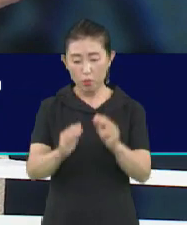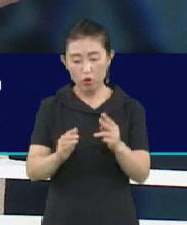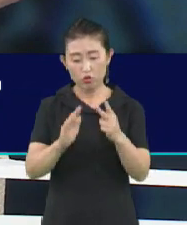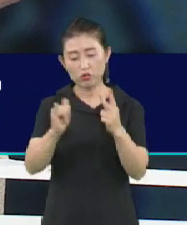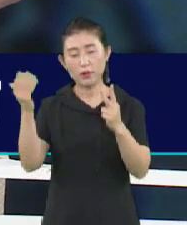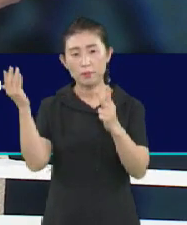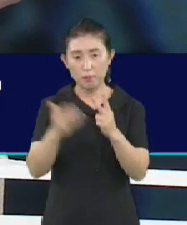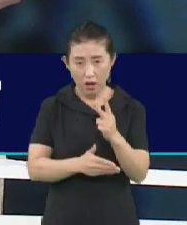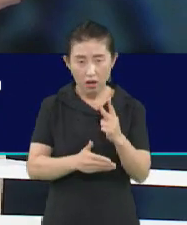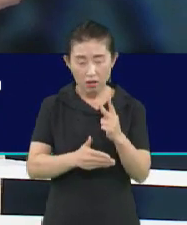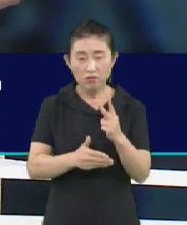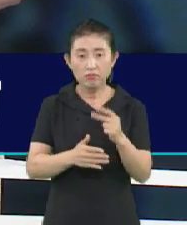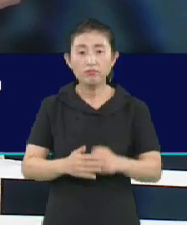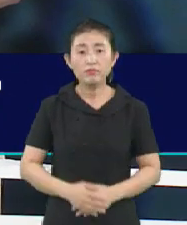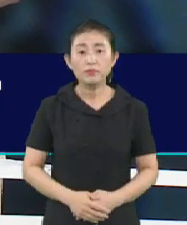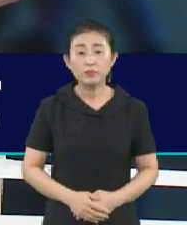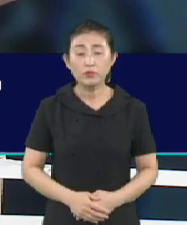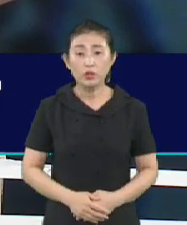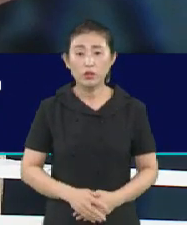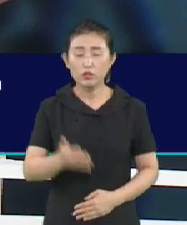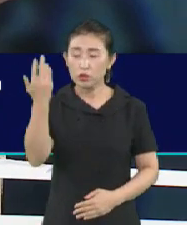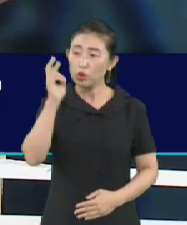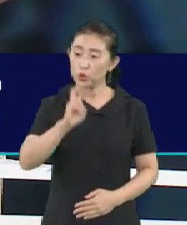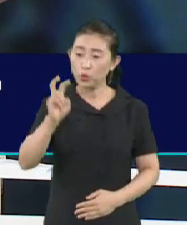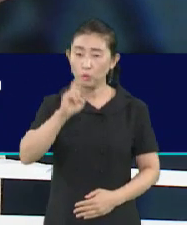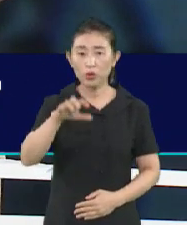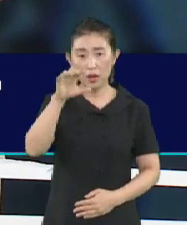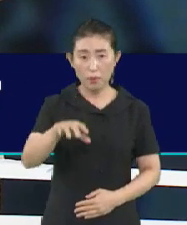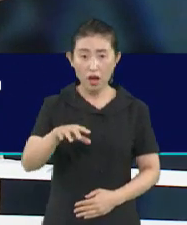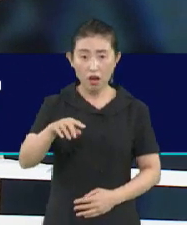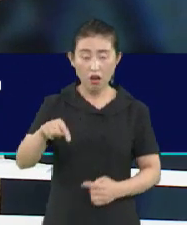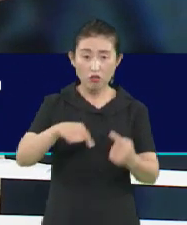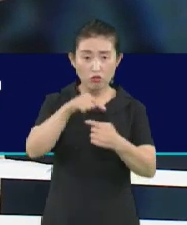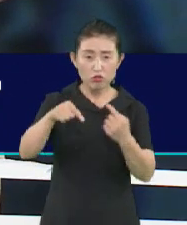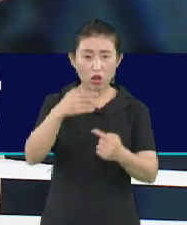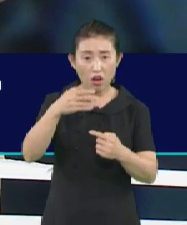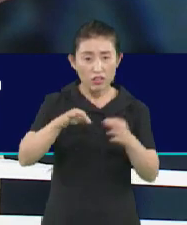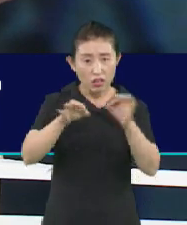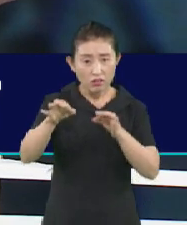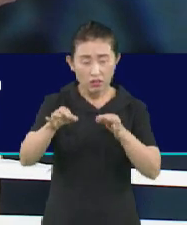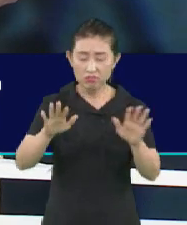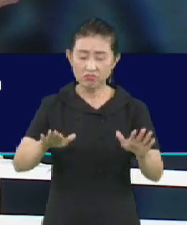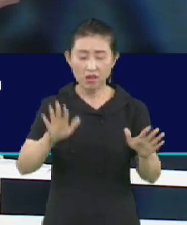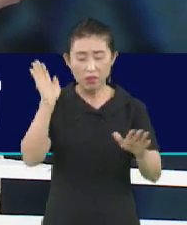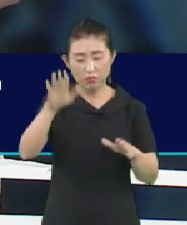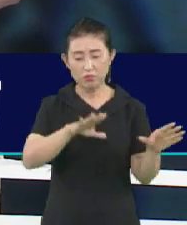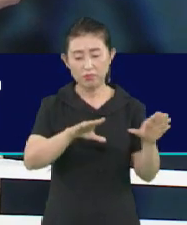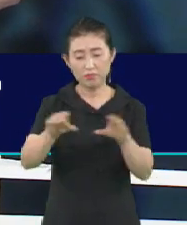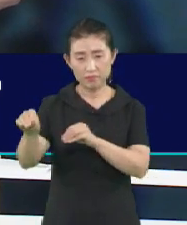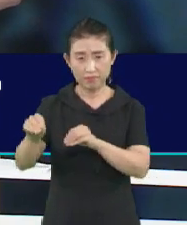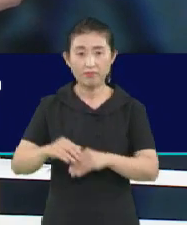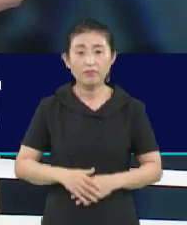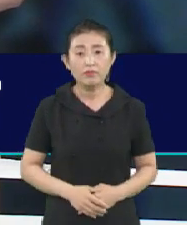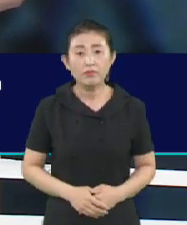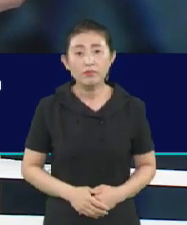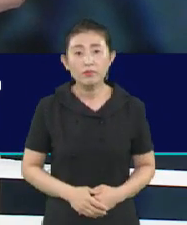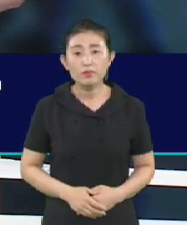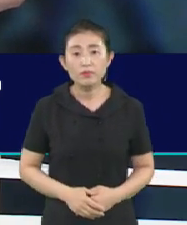모임 인원은 그대로 유지되고 그동안 영업이 가능했던 노래방도 이 기간 문을 닫습니다. 장성현